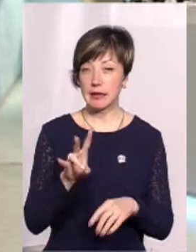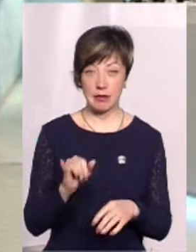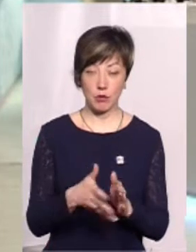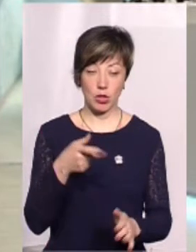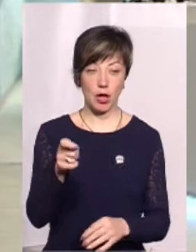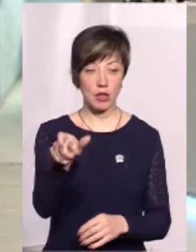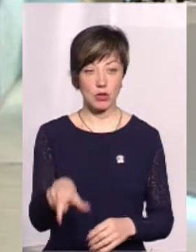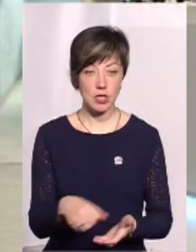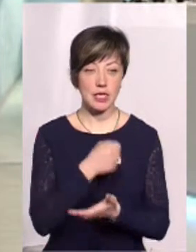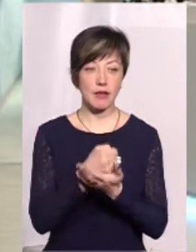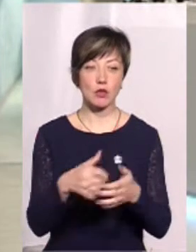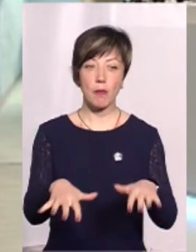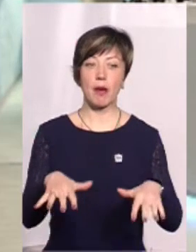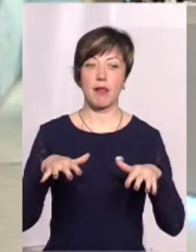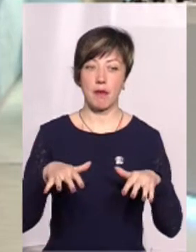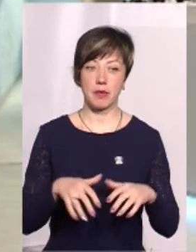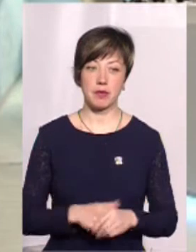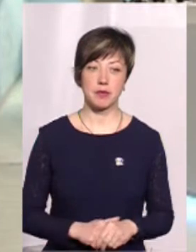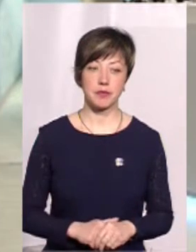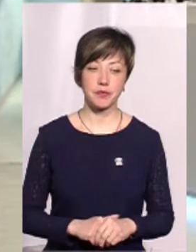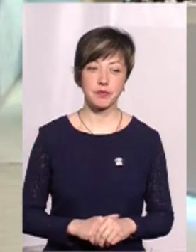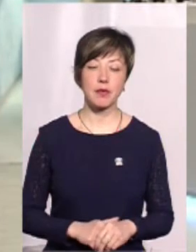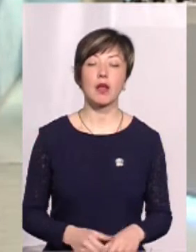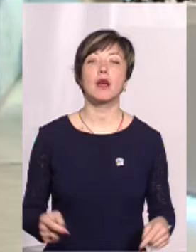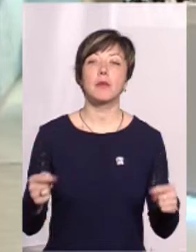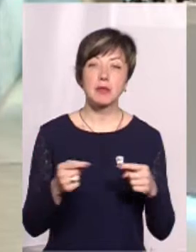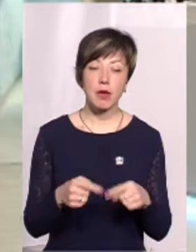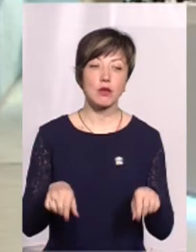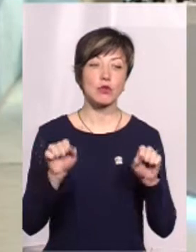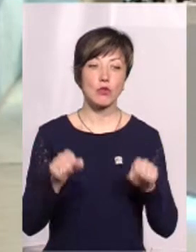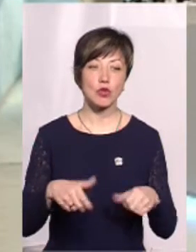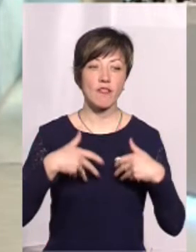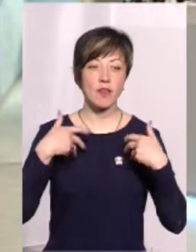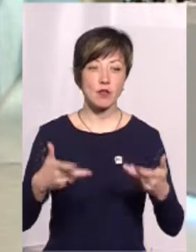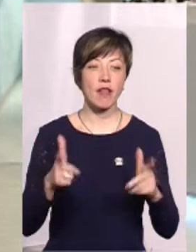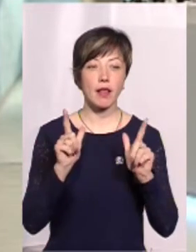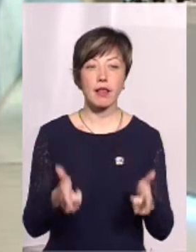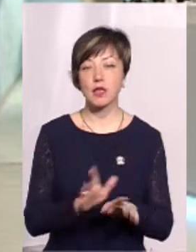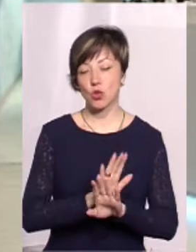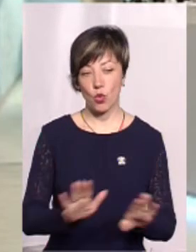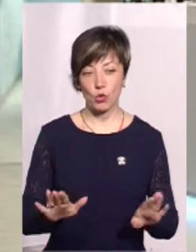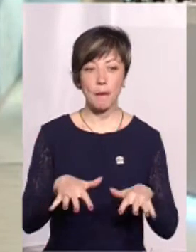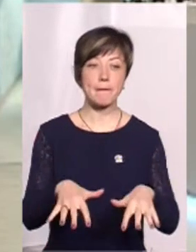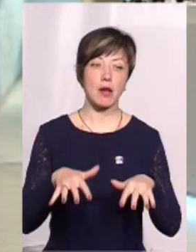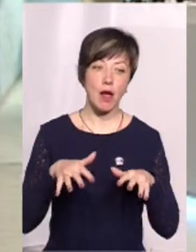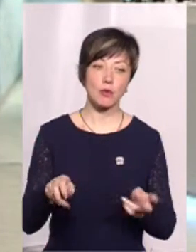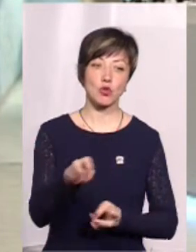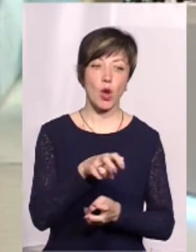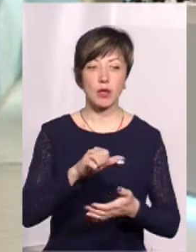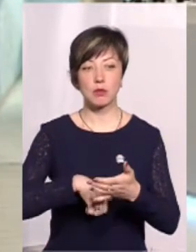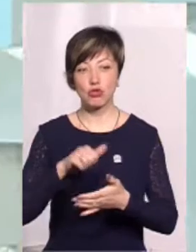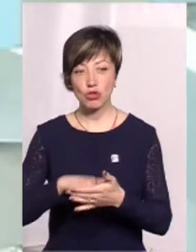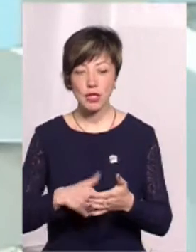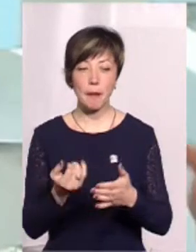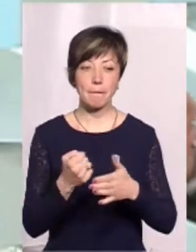подає кандидатуру, затверджує парламент. Безперечно, він може висловити незгоду. І тоді парламент шукати